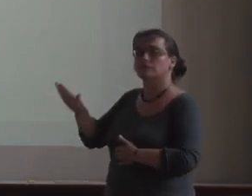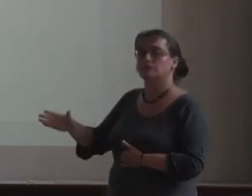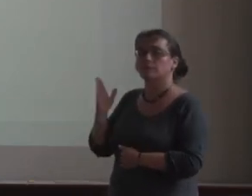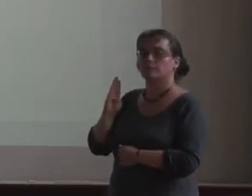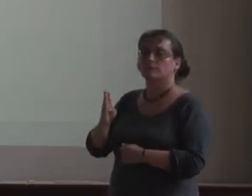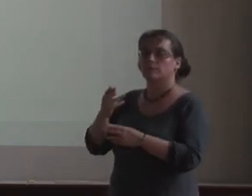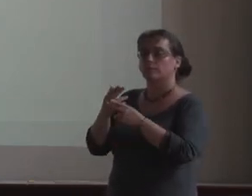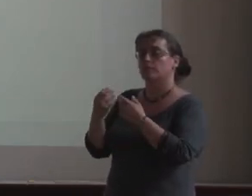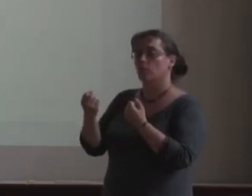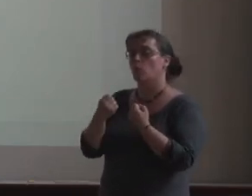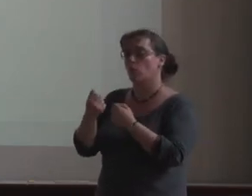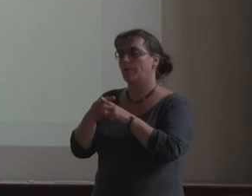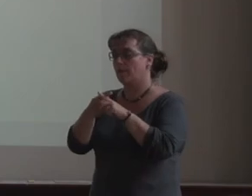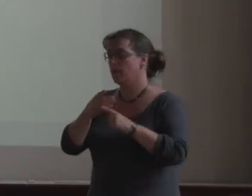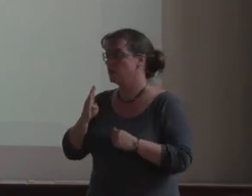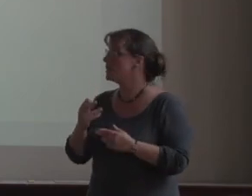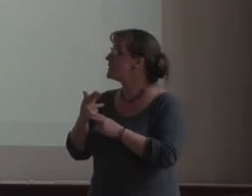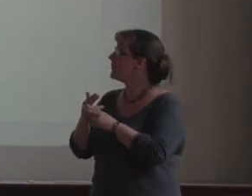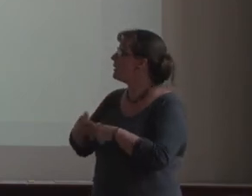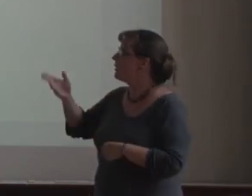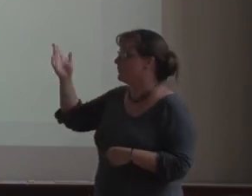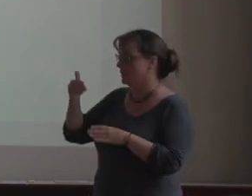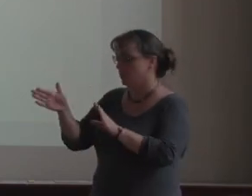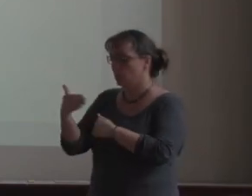C'est ce qu'on appelle le boîtier de télémétrie.